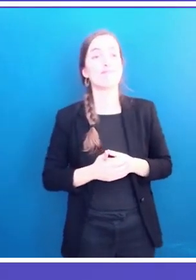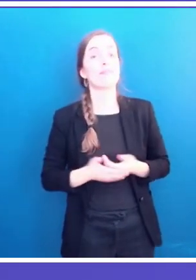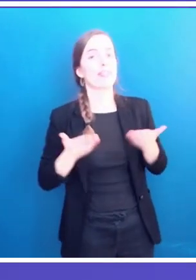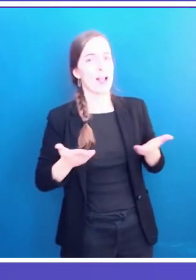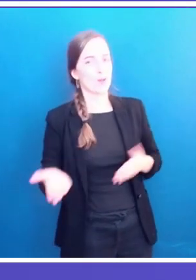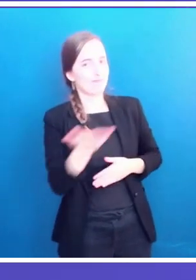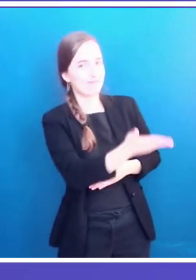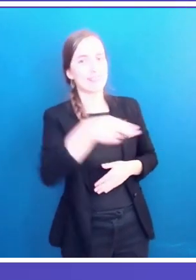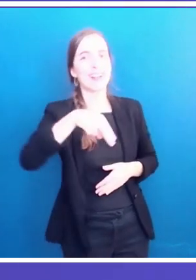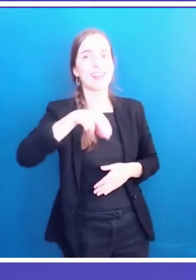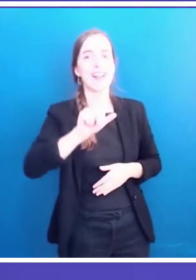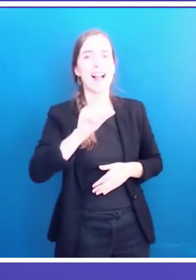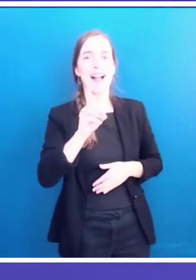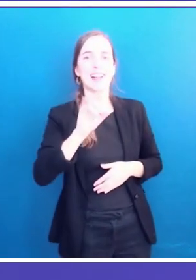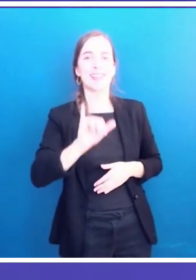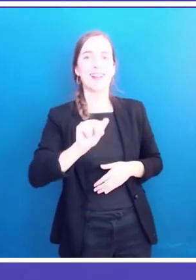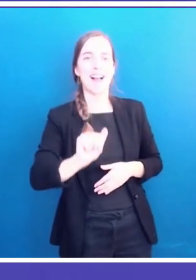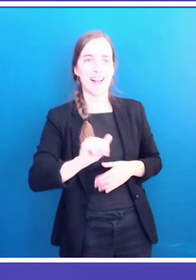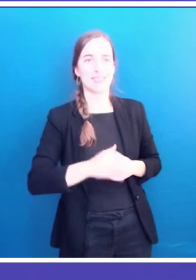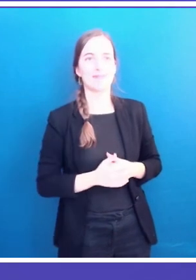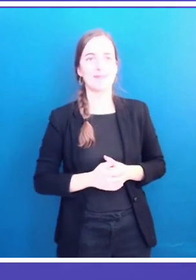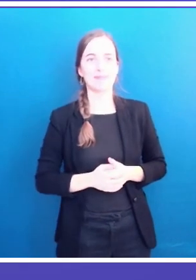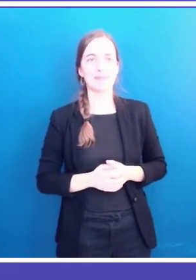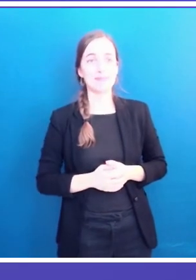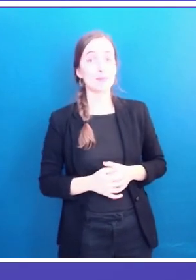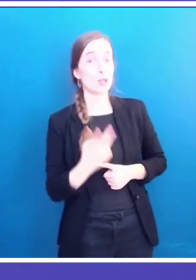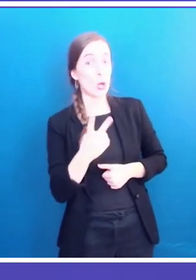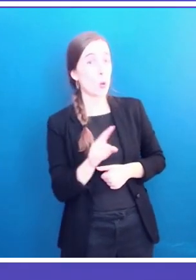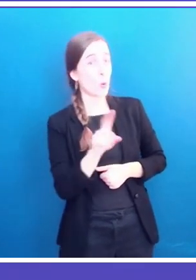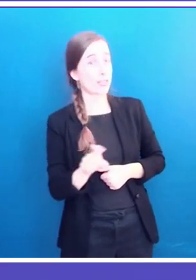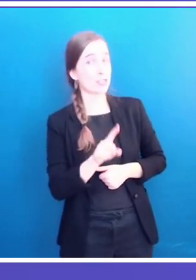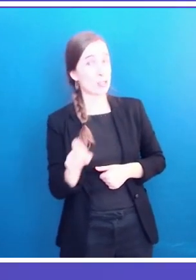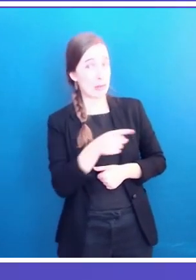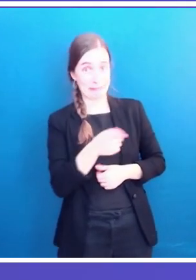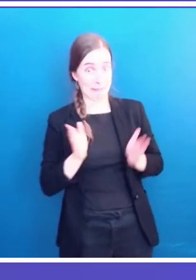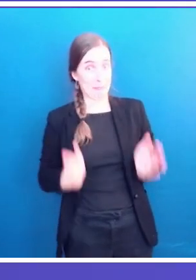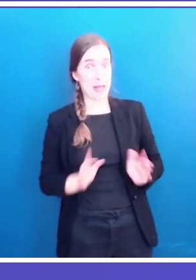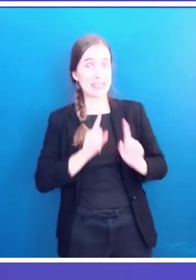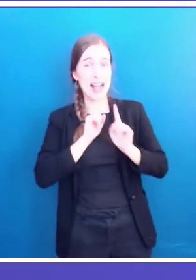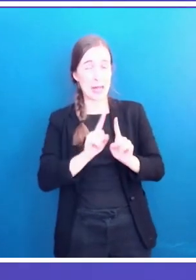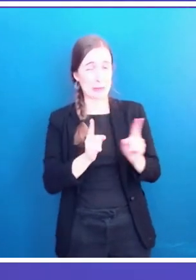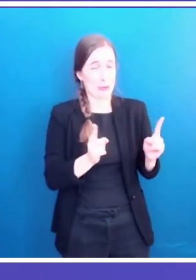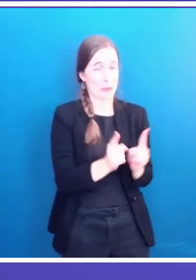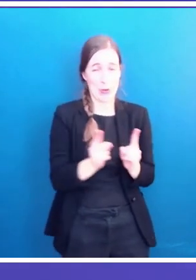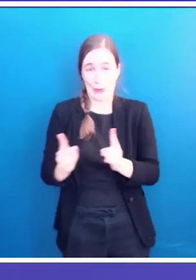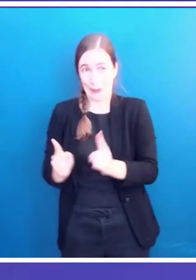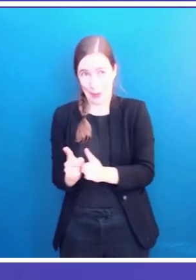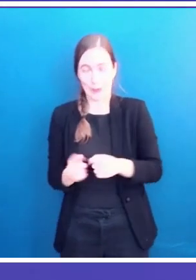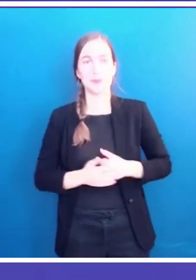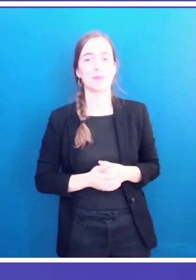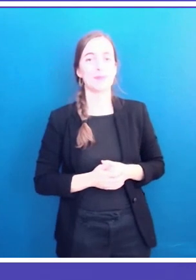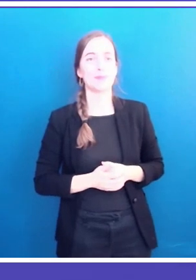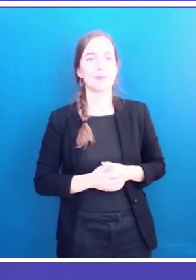ودقيقتين لكل سؤال. نادية: نعم، سأحاول أن أكون سريعة في